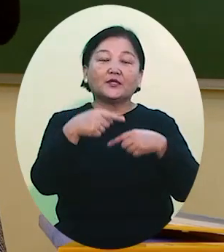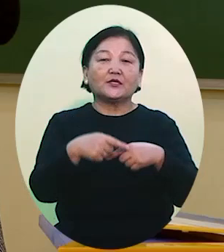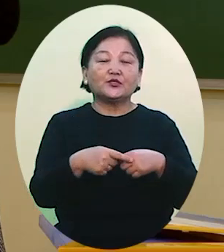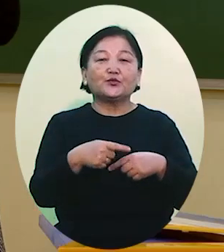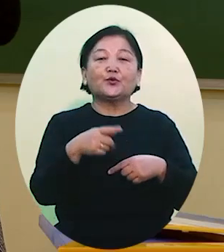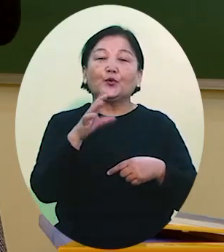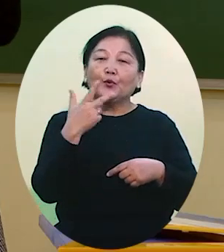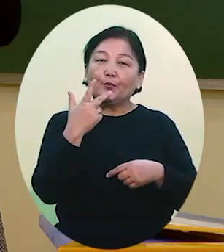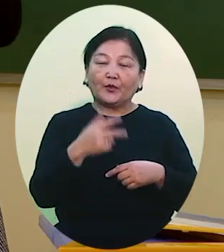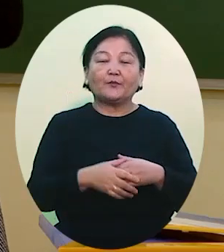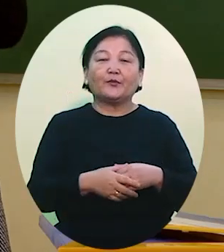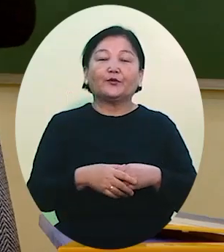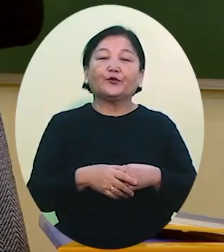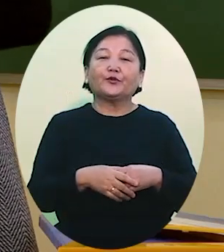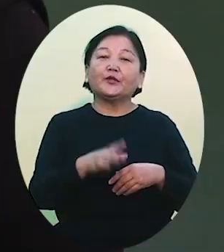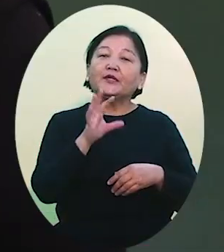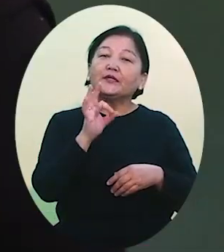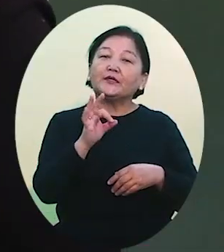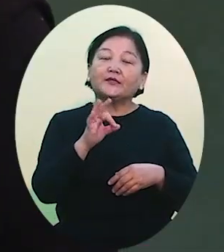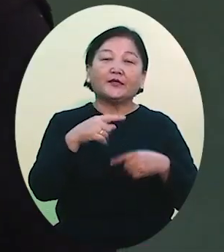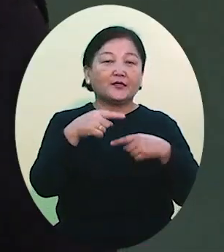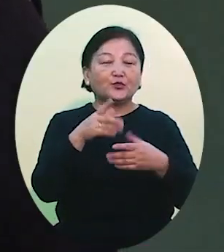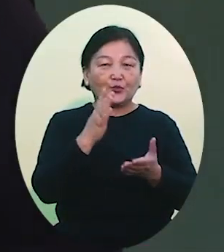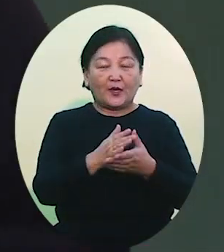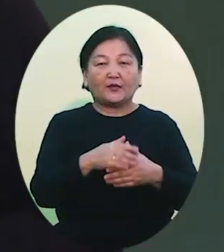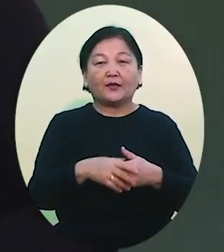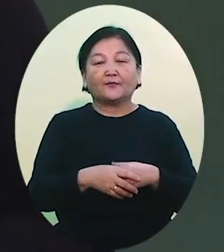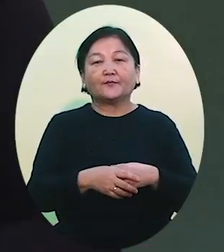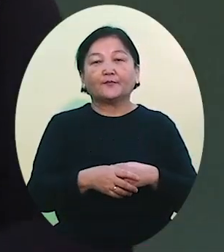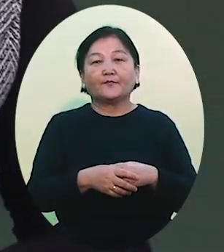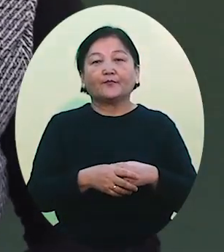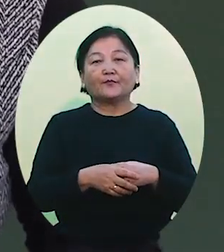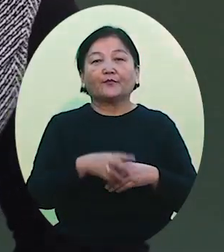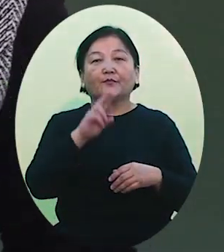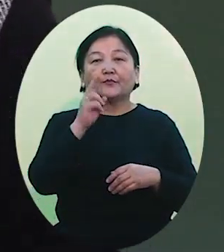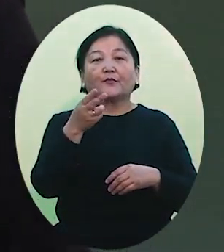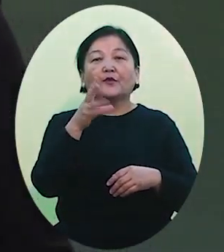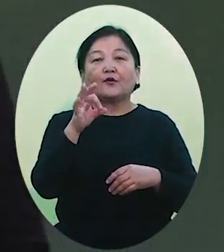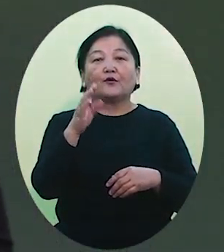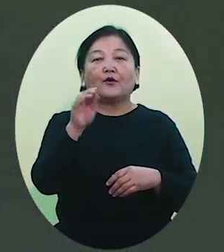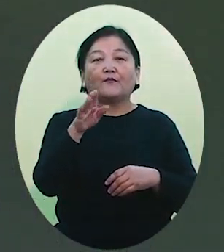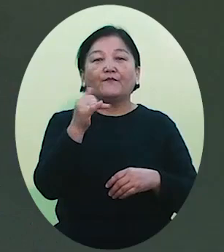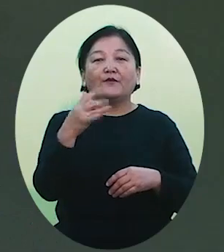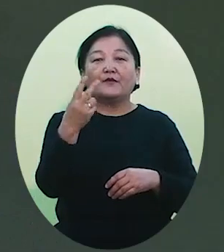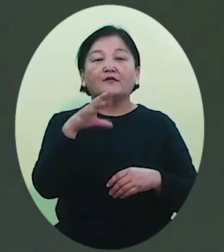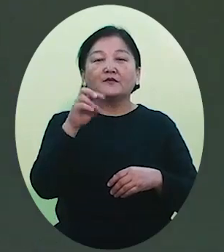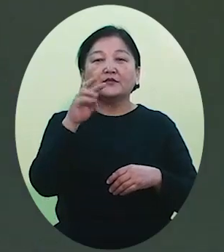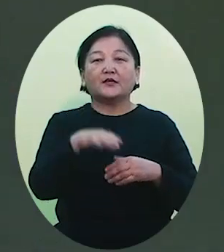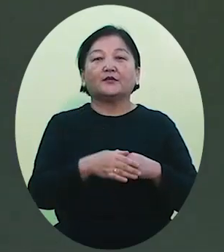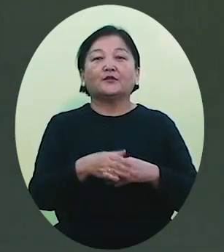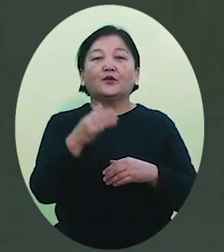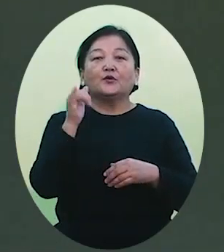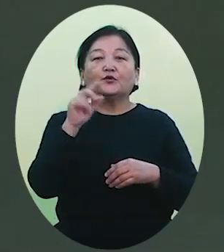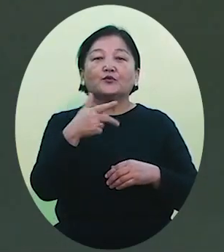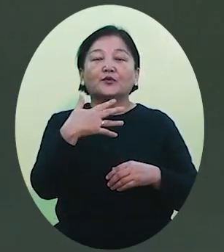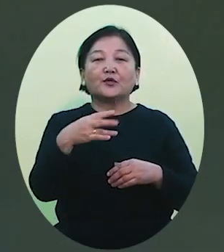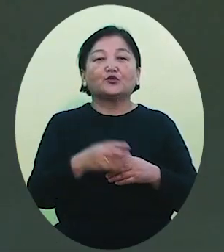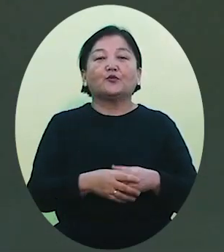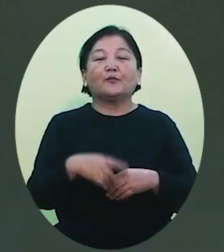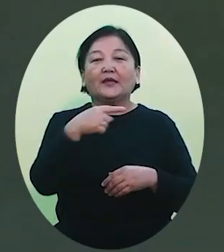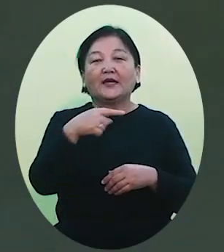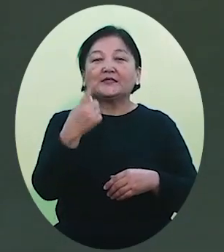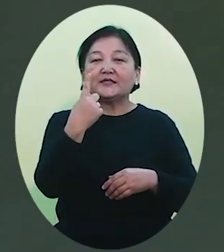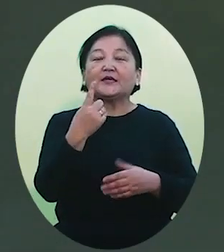гишүүн нь хас 1-тэй тэнцүү юм байна. За тэгвэл энэ шугам функцыг амьдрал практик дээр яаж хэрэглэдэг талаар дараагийн жишээ